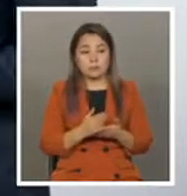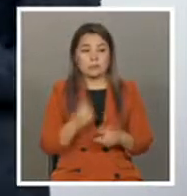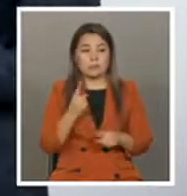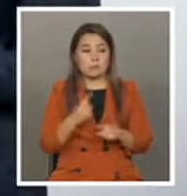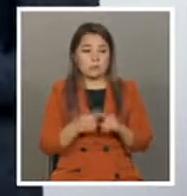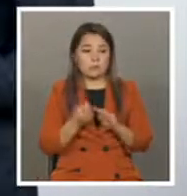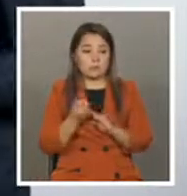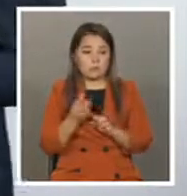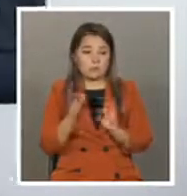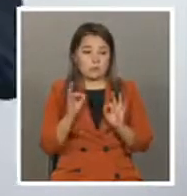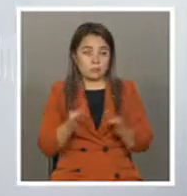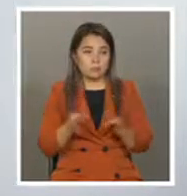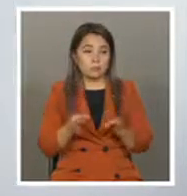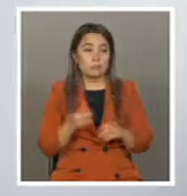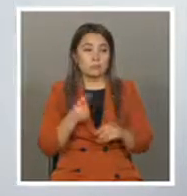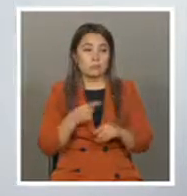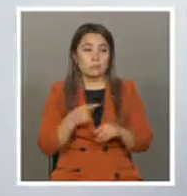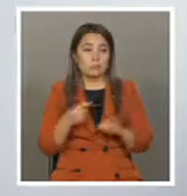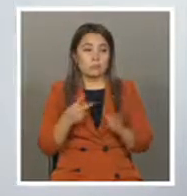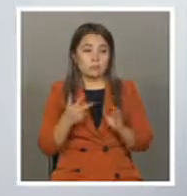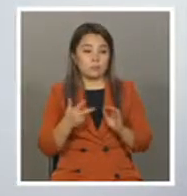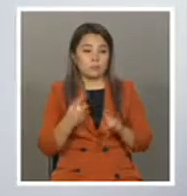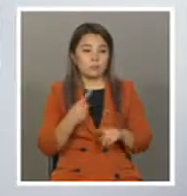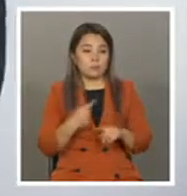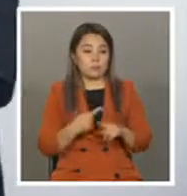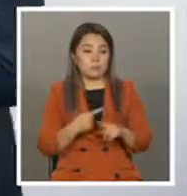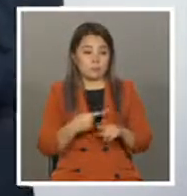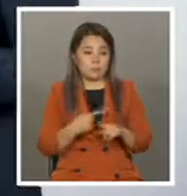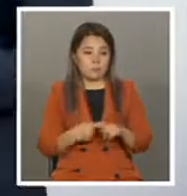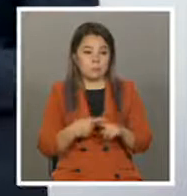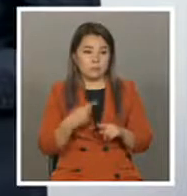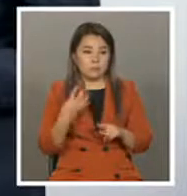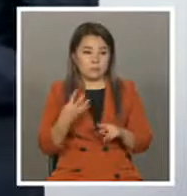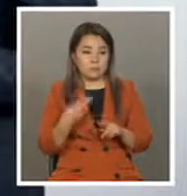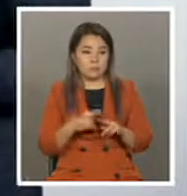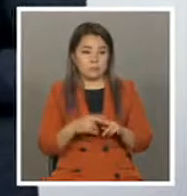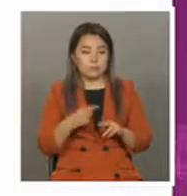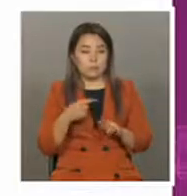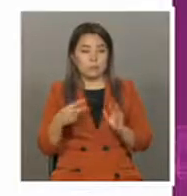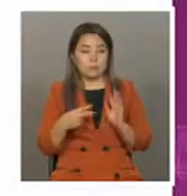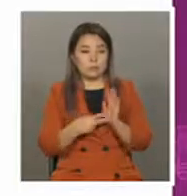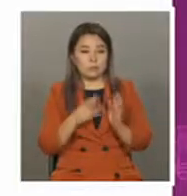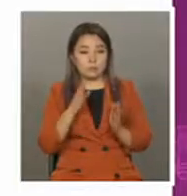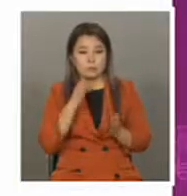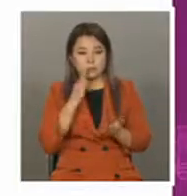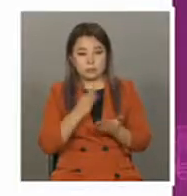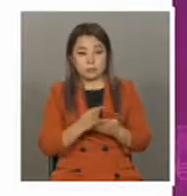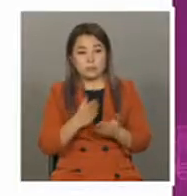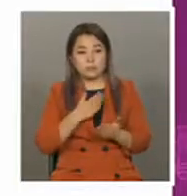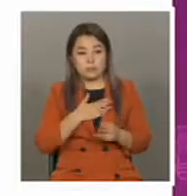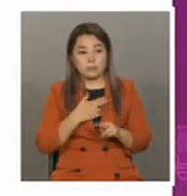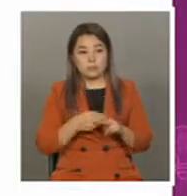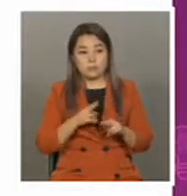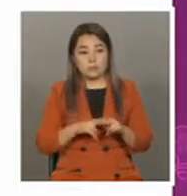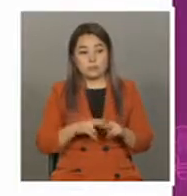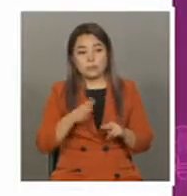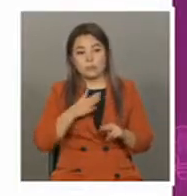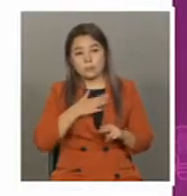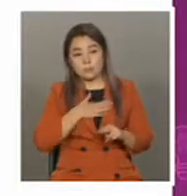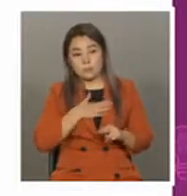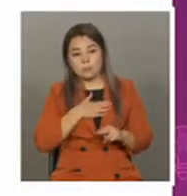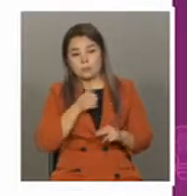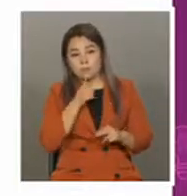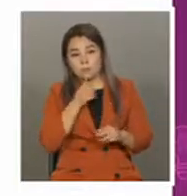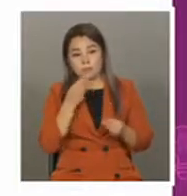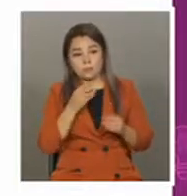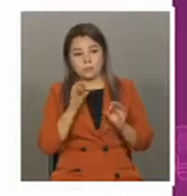плюс 12, ал енді минус 3 пен минус 4-ті қосатын болсақ, минус 7 шығады. Яғни, біздің мына жүйені қанағаттандырып